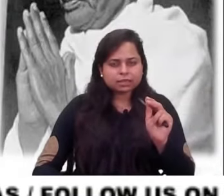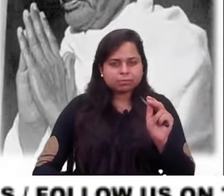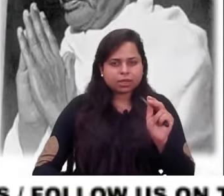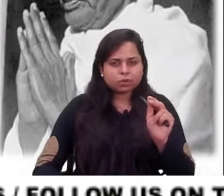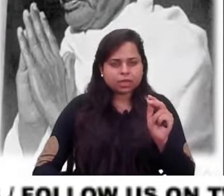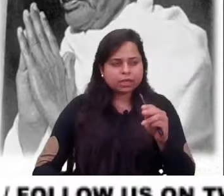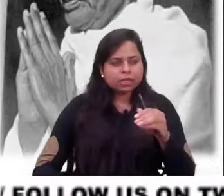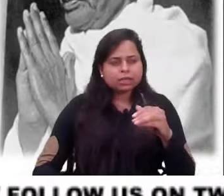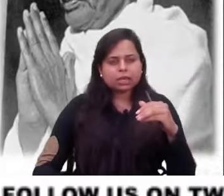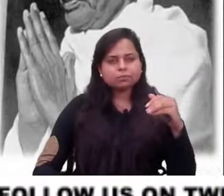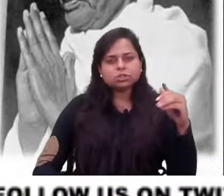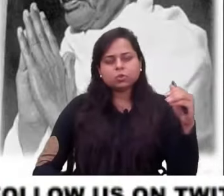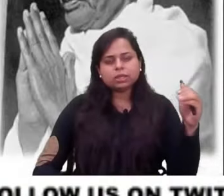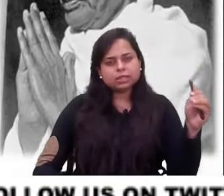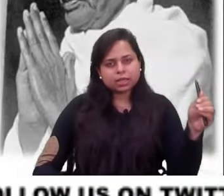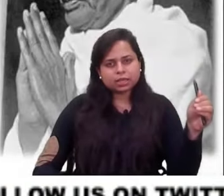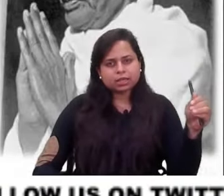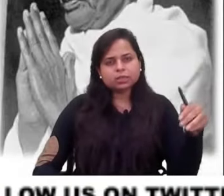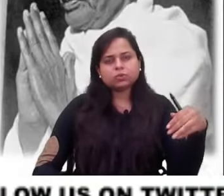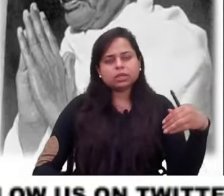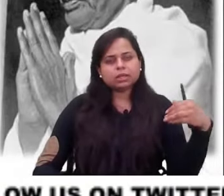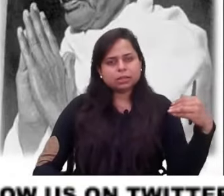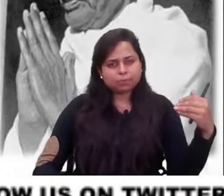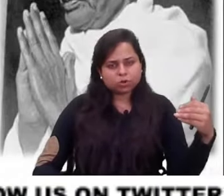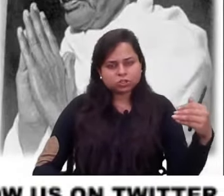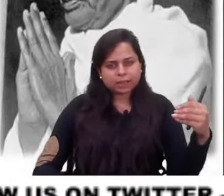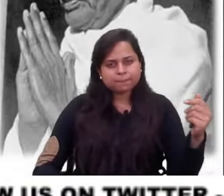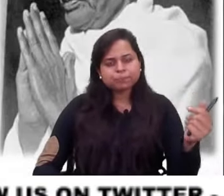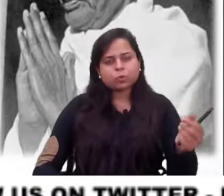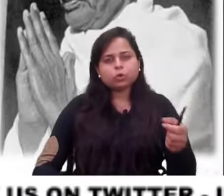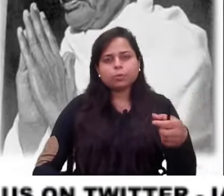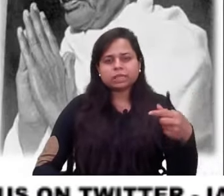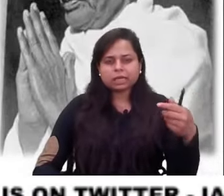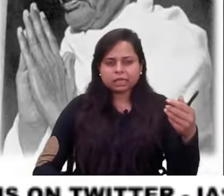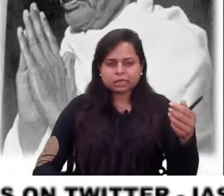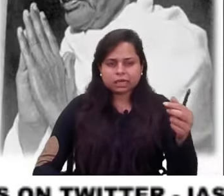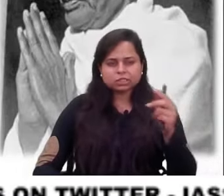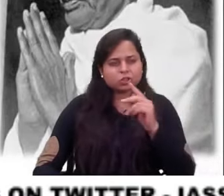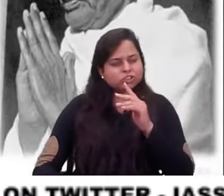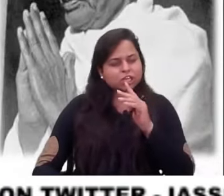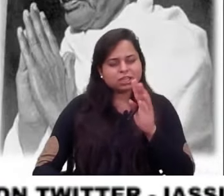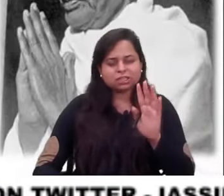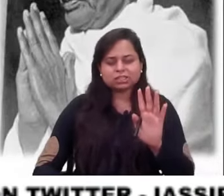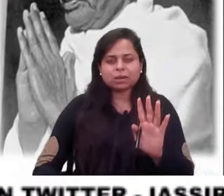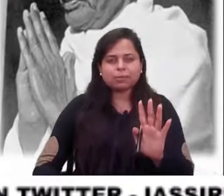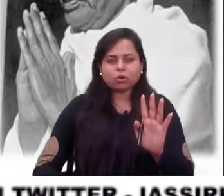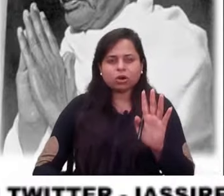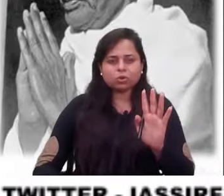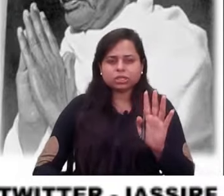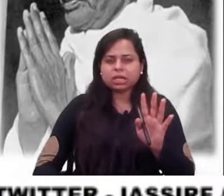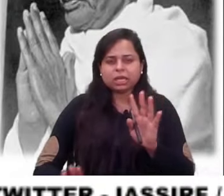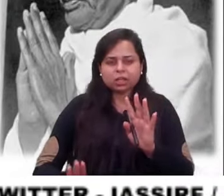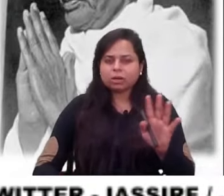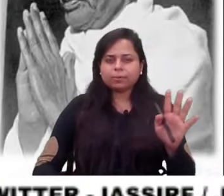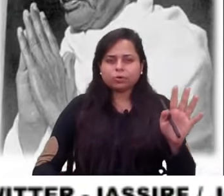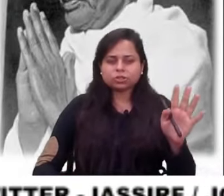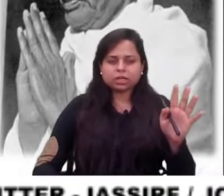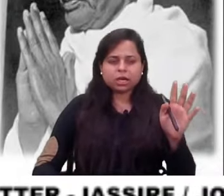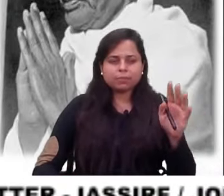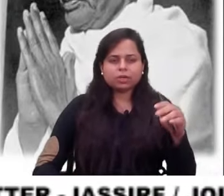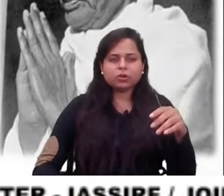नहीं कि हम को हिंदी नहीं आती है उनको और शांति से